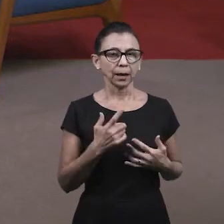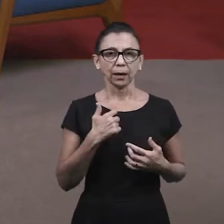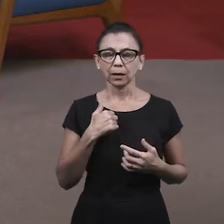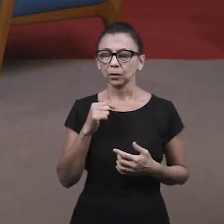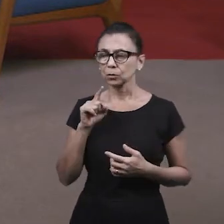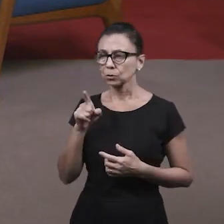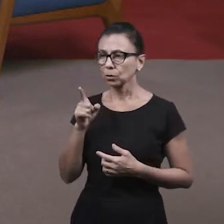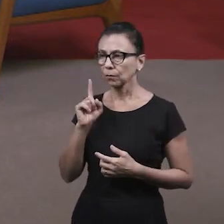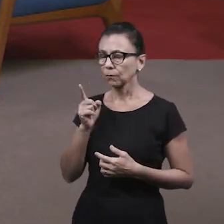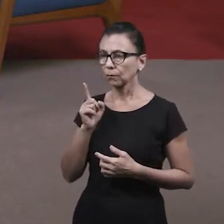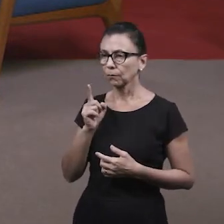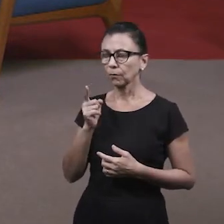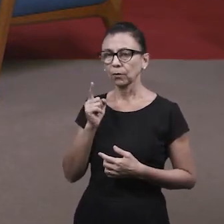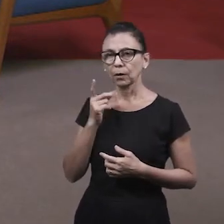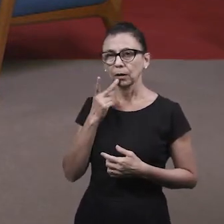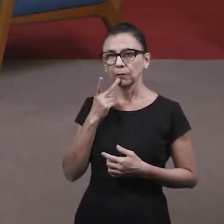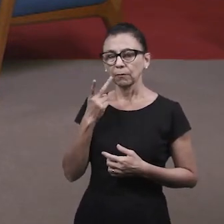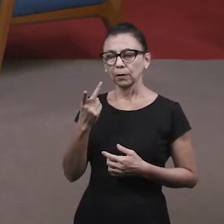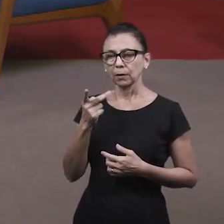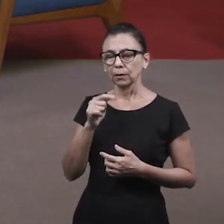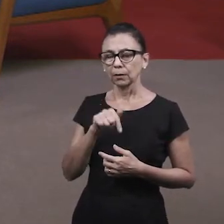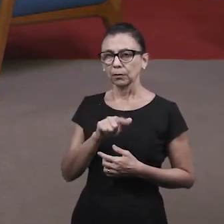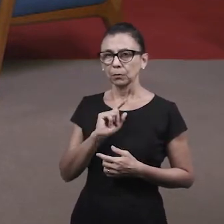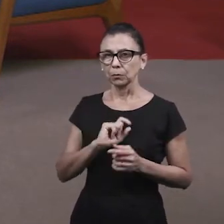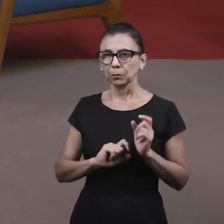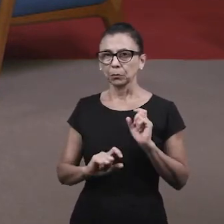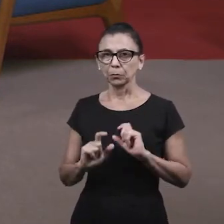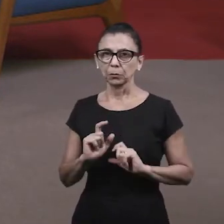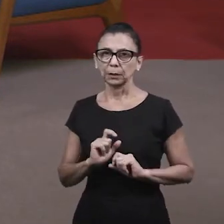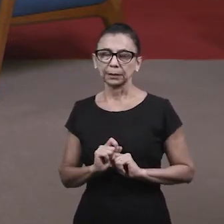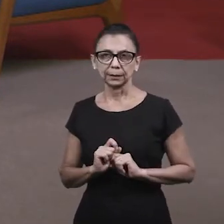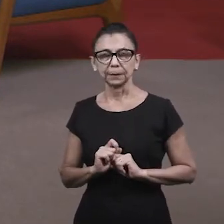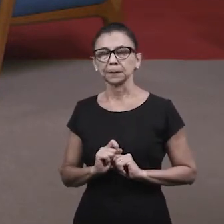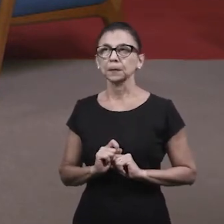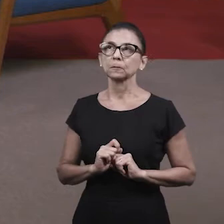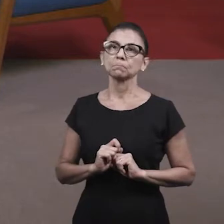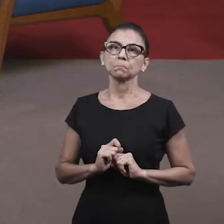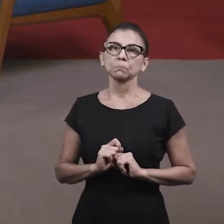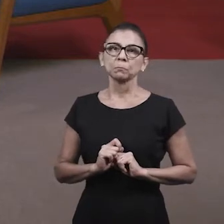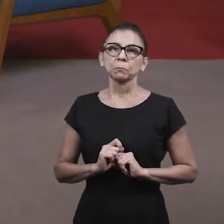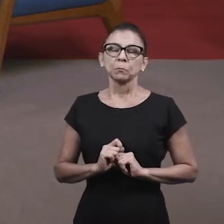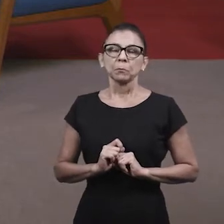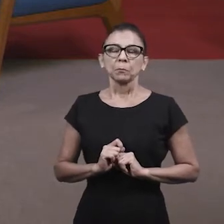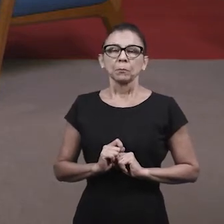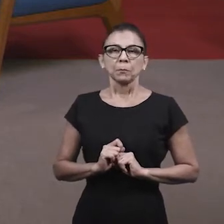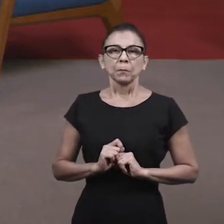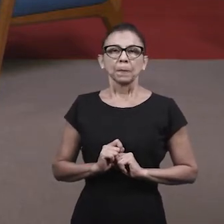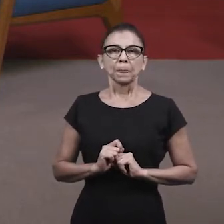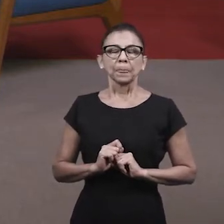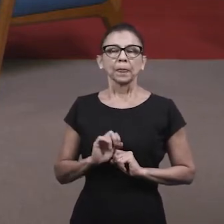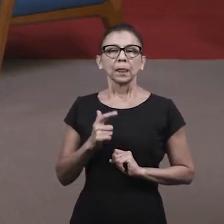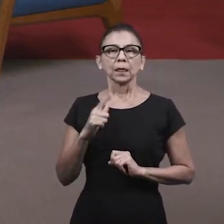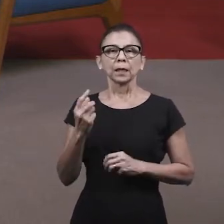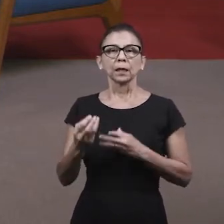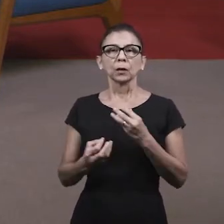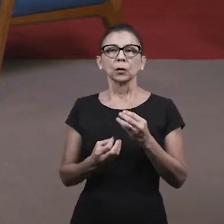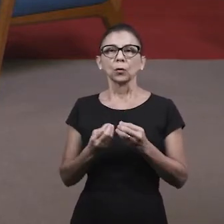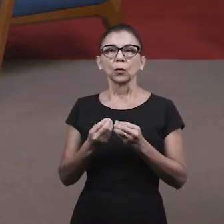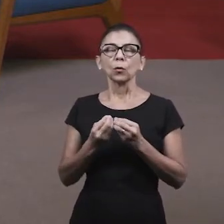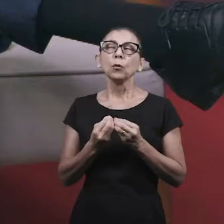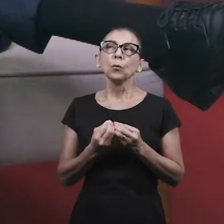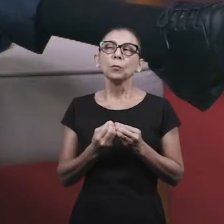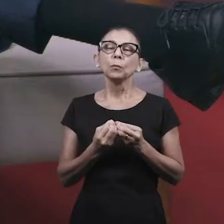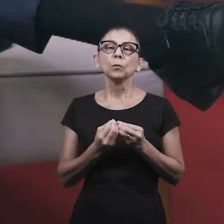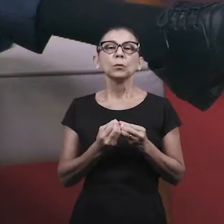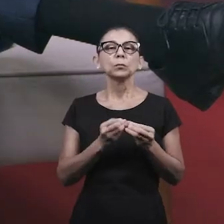Dieu, que tout a créé. Dans ce contexte, j'aimerais que vous puissiez commenter ce texte. Je vais juste ponctuer ici,